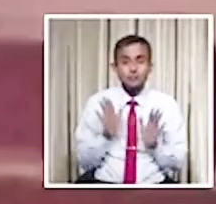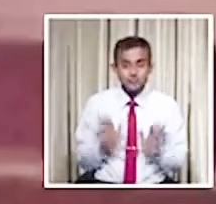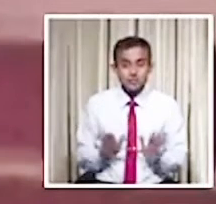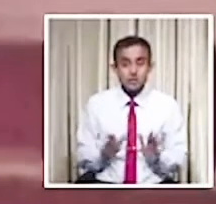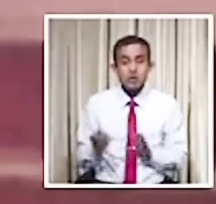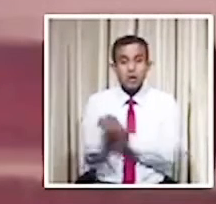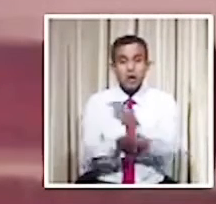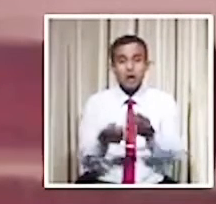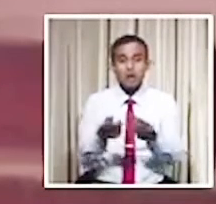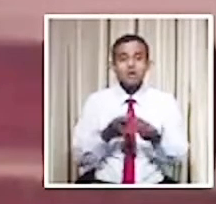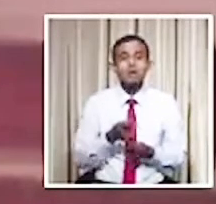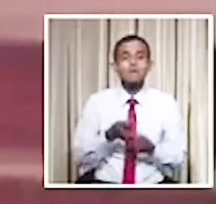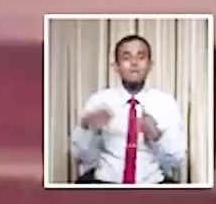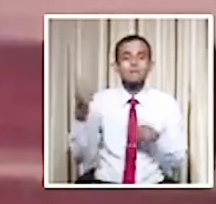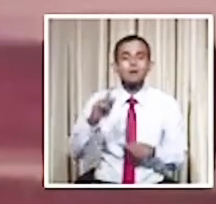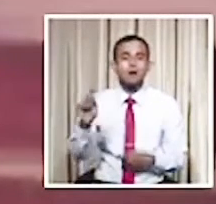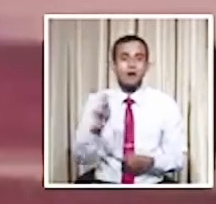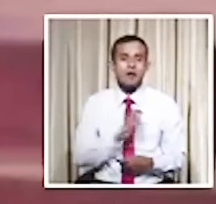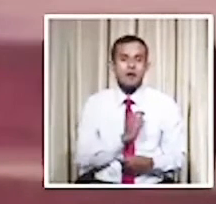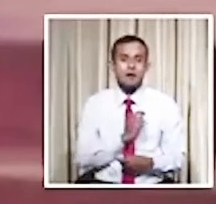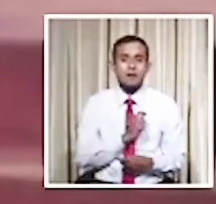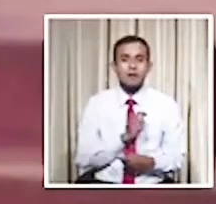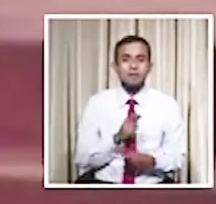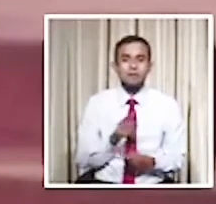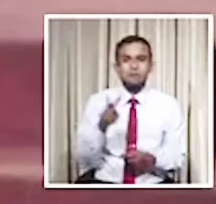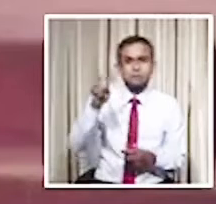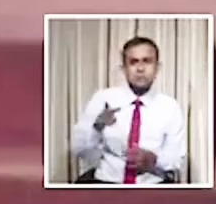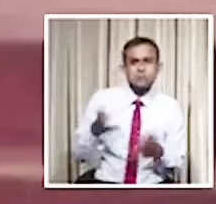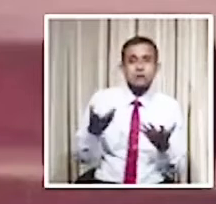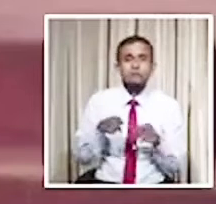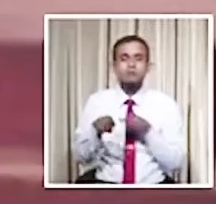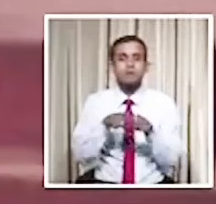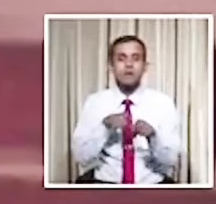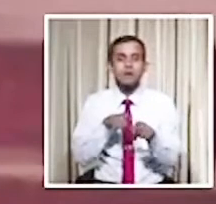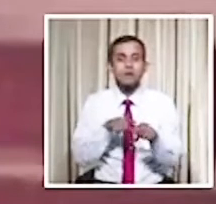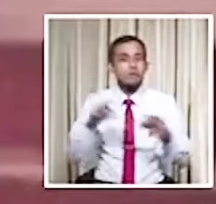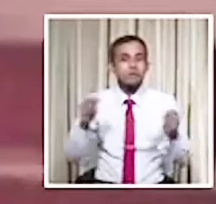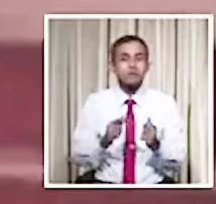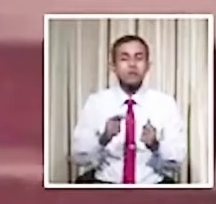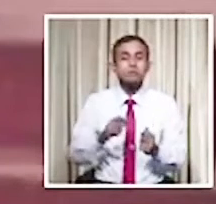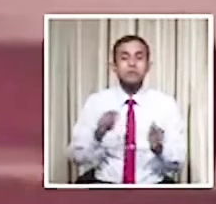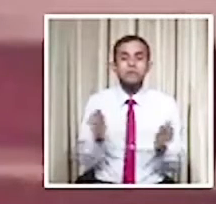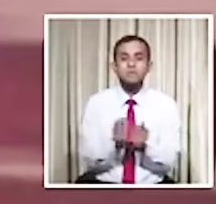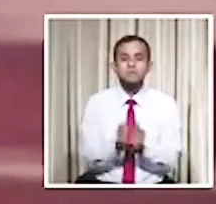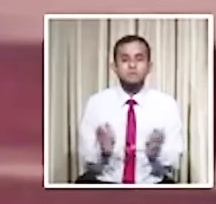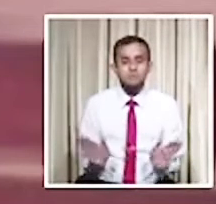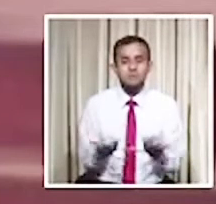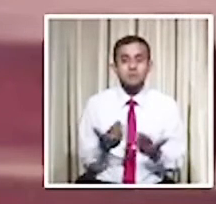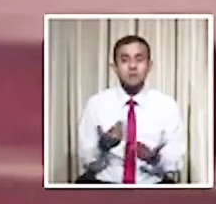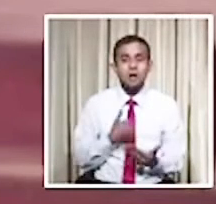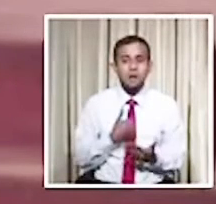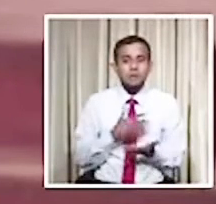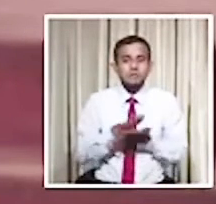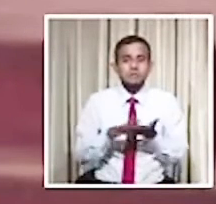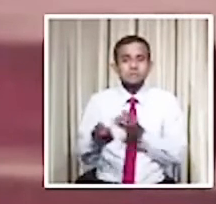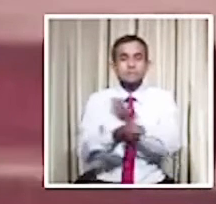பாதீடு சிறந்ததில்லை என்று எதிர்க்கட்சிகள் தெரிவித்து வருகின்றன. நான் இந்த சபைக்கு வந்த 21 வருடங்களில் இதுவே வளமையான போக்காக காணப்படுகின்றது. வரவு